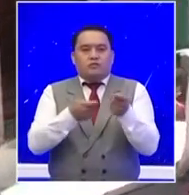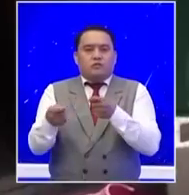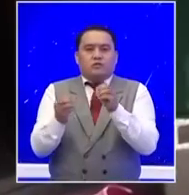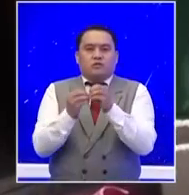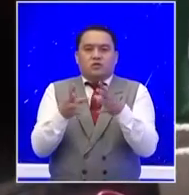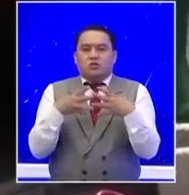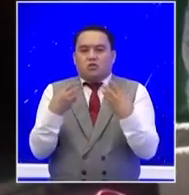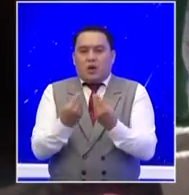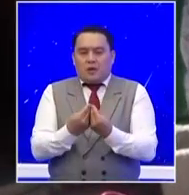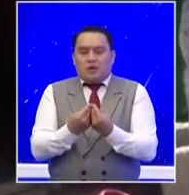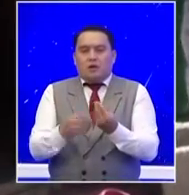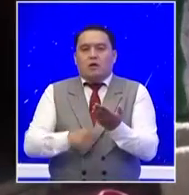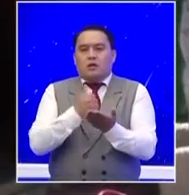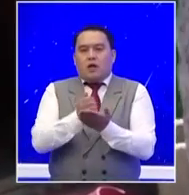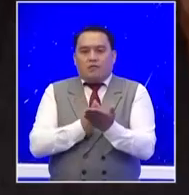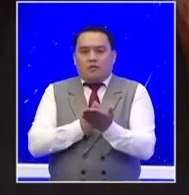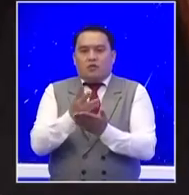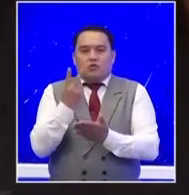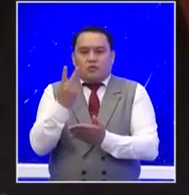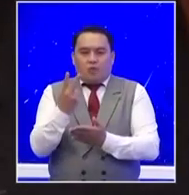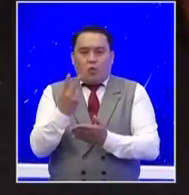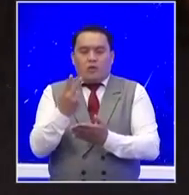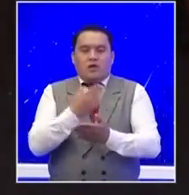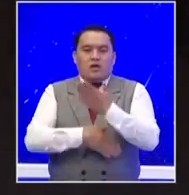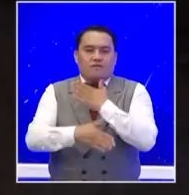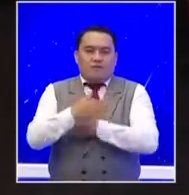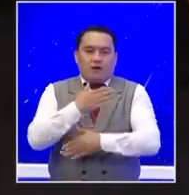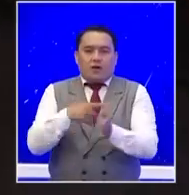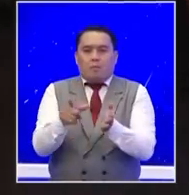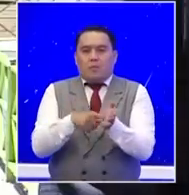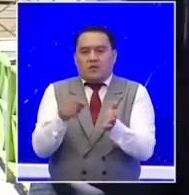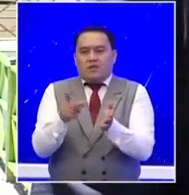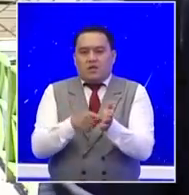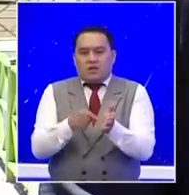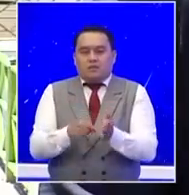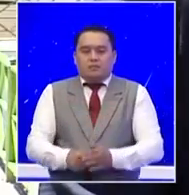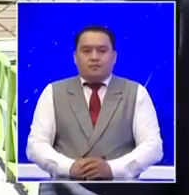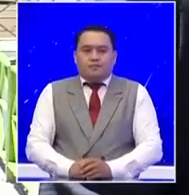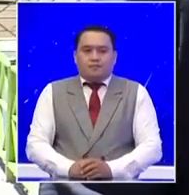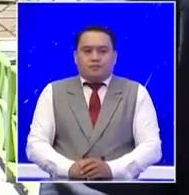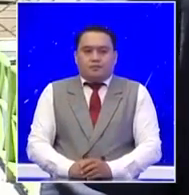10 семьям. Приоритет отдавался двум категориям – инвалидам и пенсионерам.